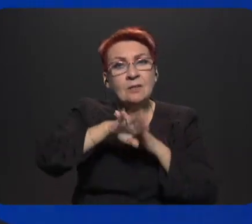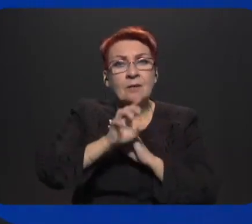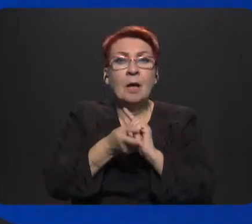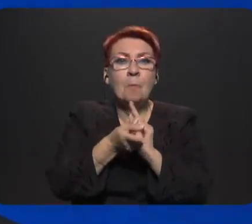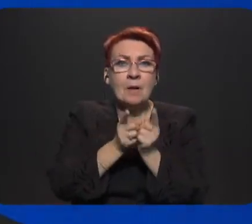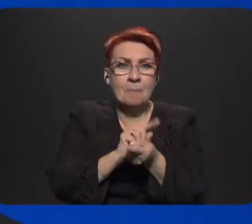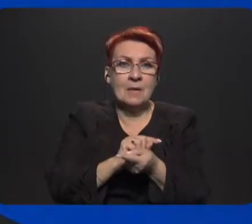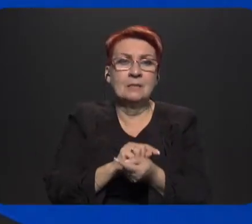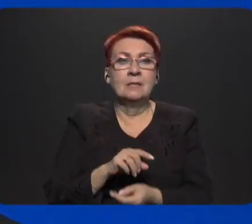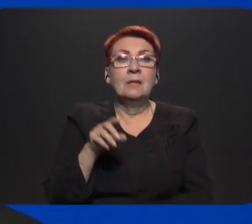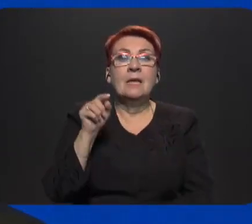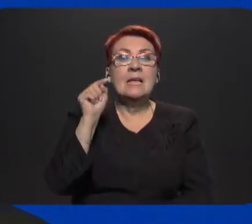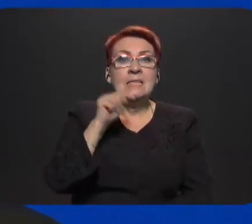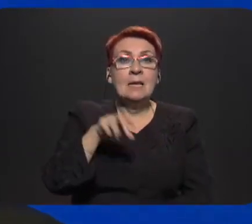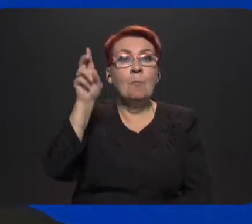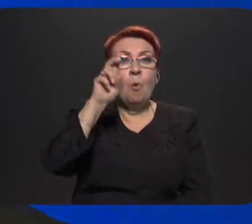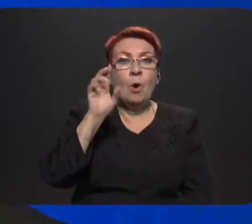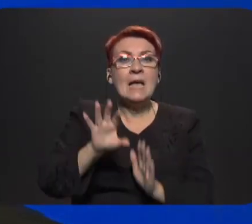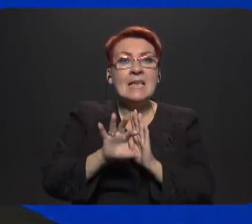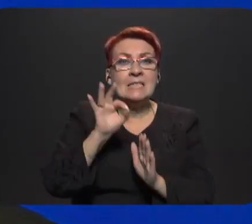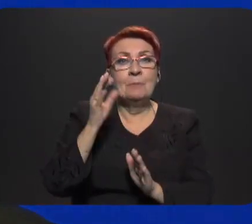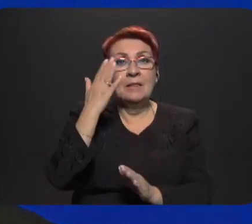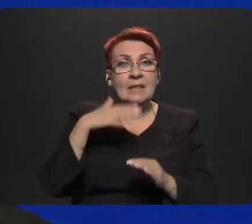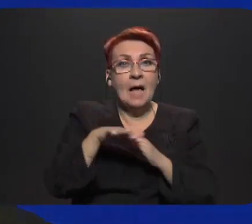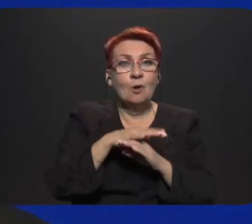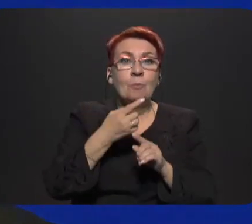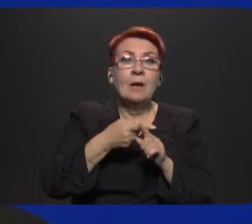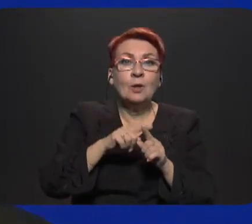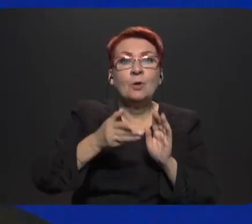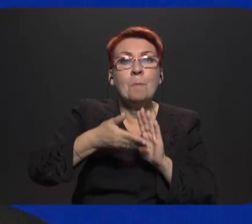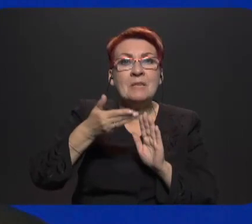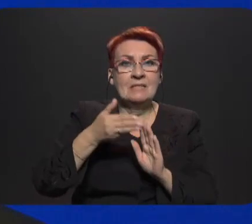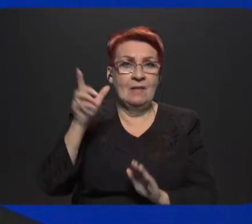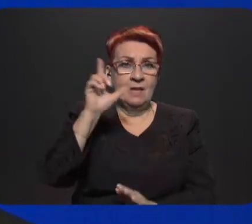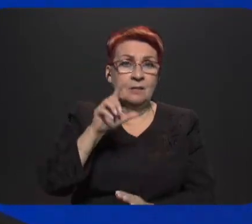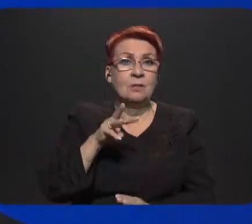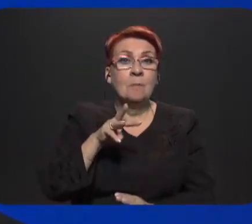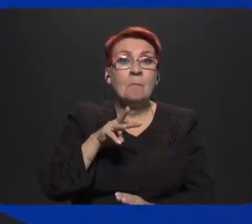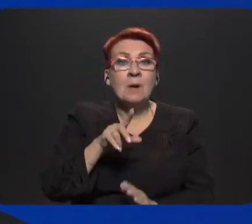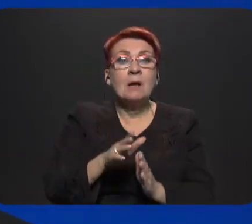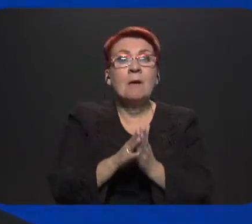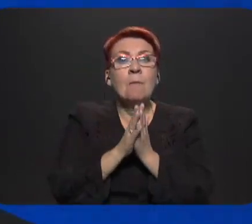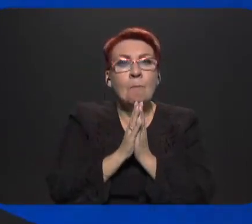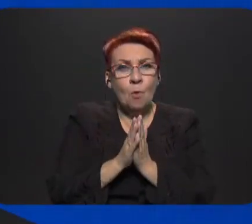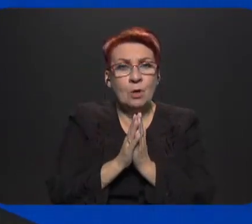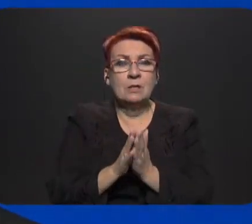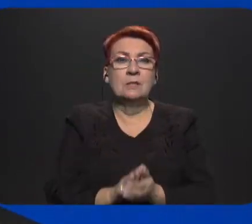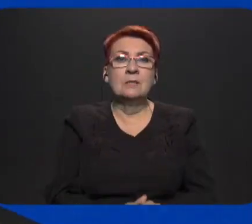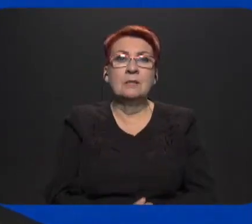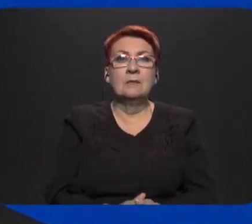стать тем богоизбранным народом, которым нас призывает Господь. Мы молимся, чтобы за